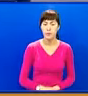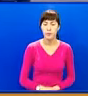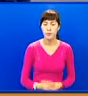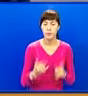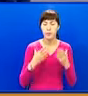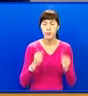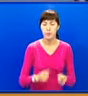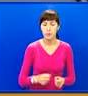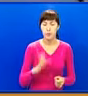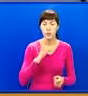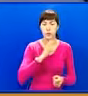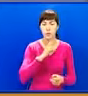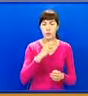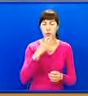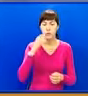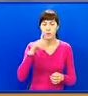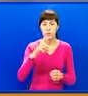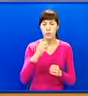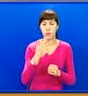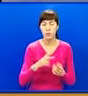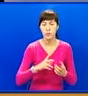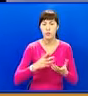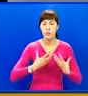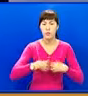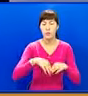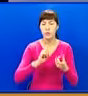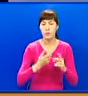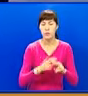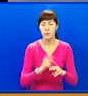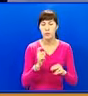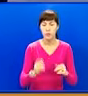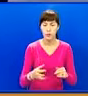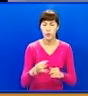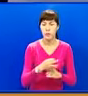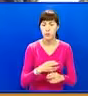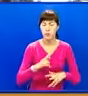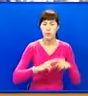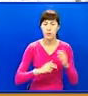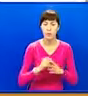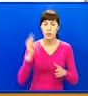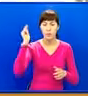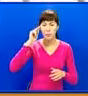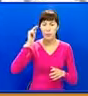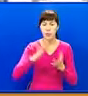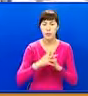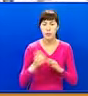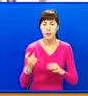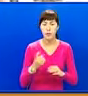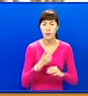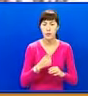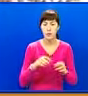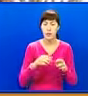Бүгінге дейін еліміздің теріскейіне оңтүстіктен 113 отбасы қоныс аударды. Бұл азаматтар қазір өңірдегі құрылыс, білім беру, ауыл шаруашылығы